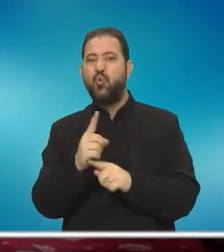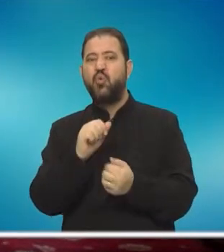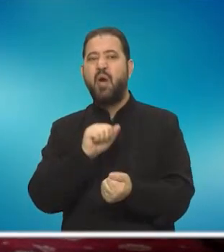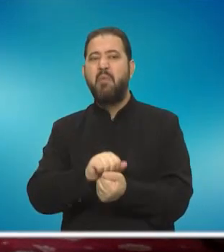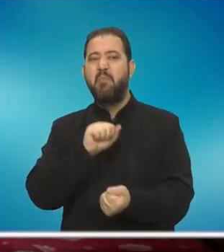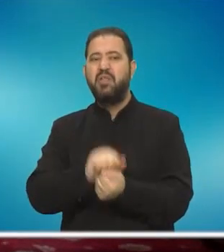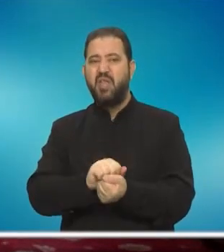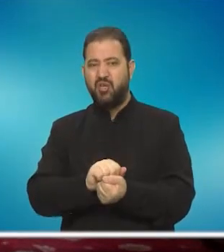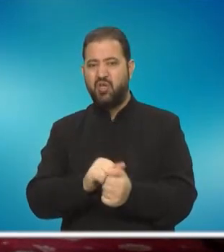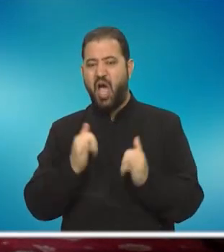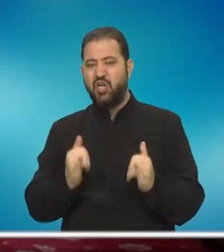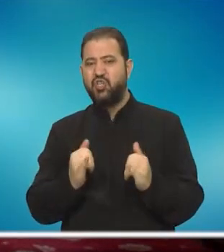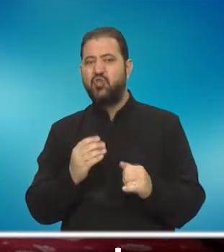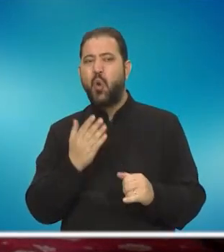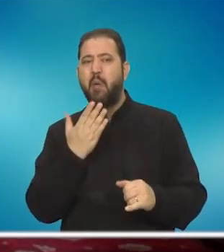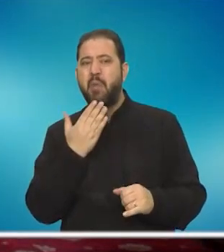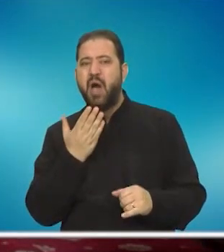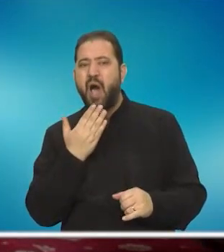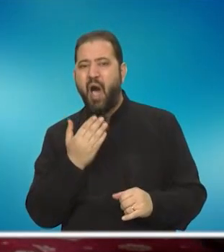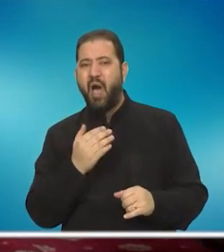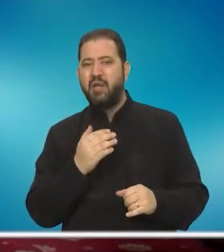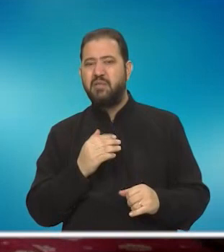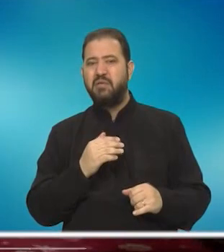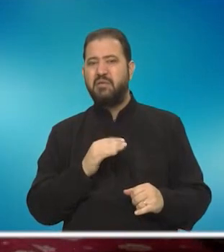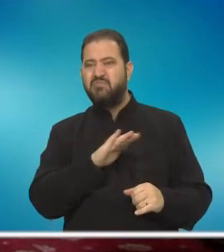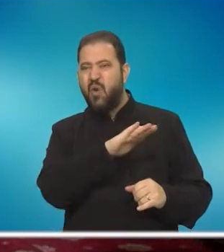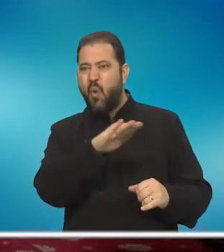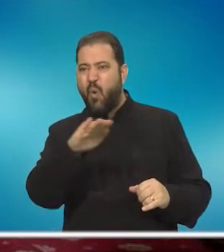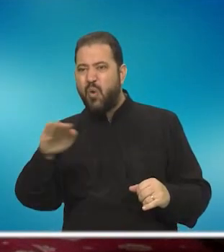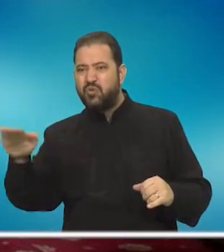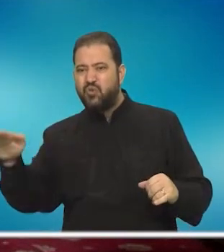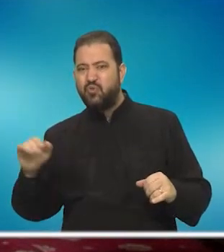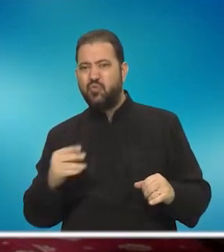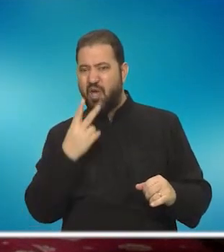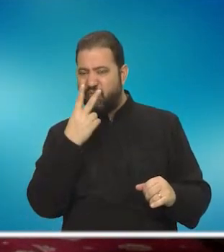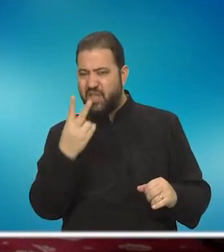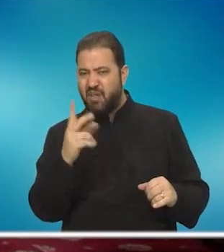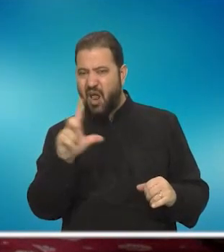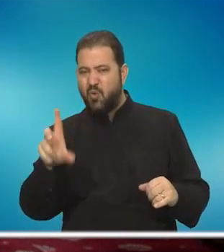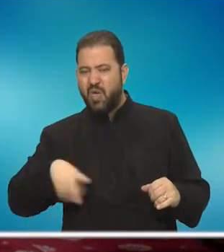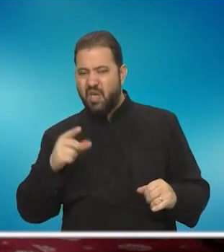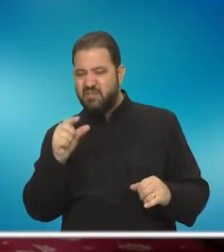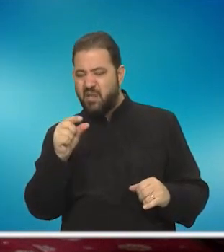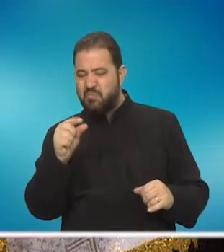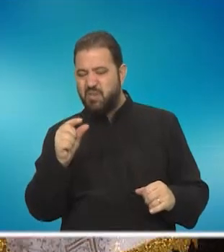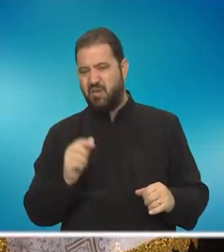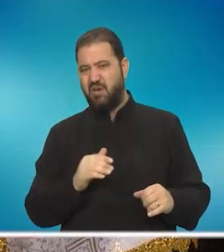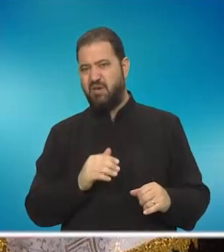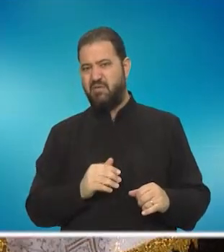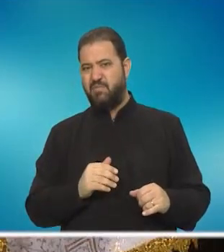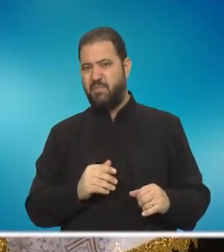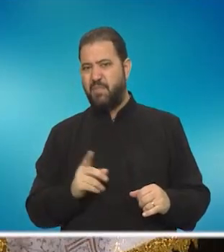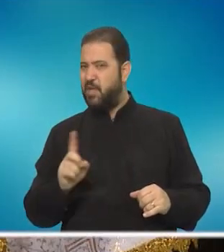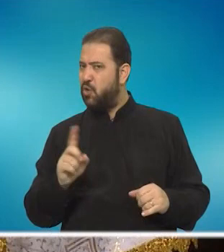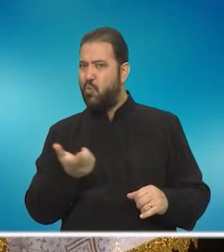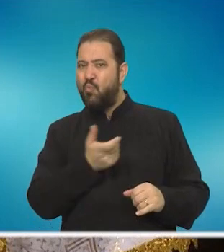este robit păcatului, orizontul lui este extrem de limitat, ca să nu spun că aproape că